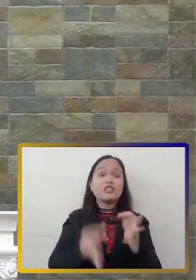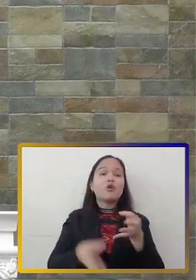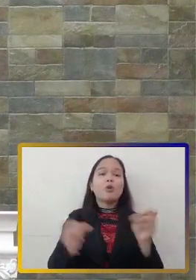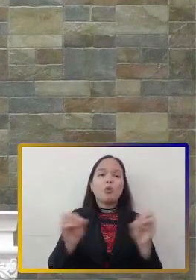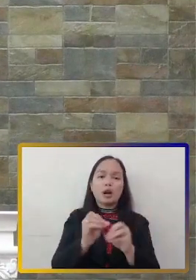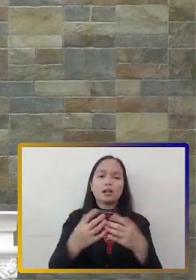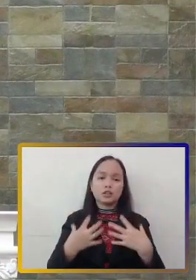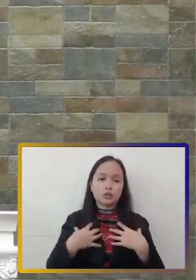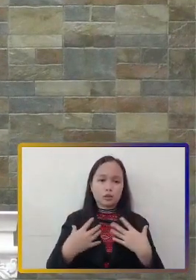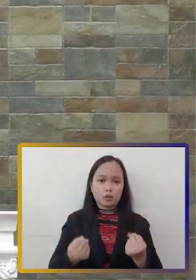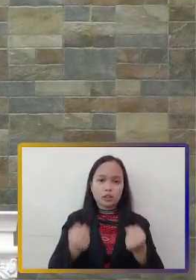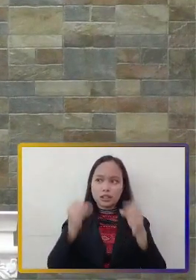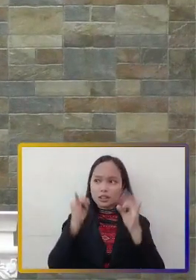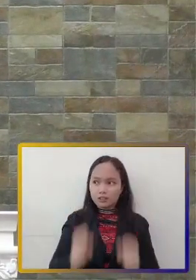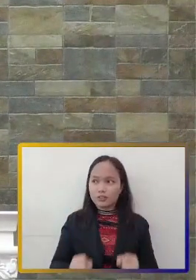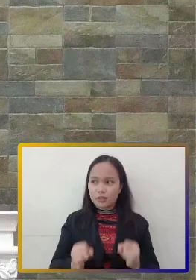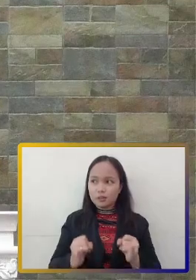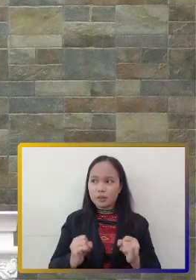individuals.